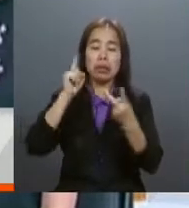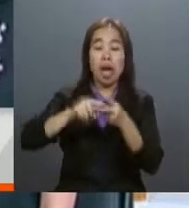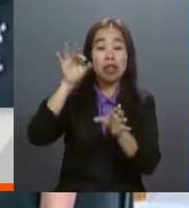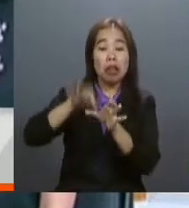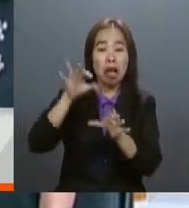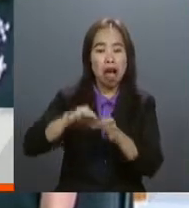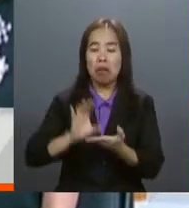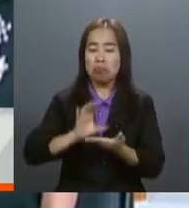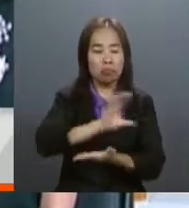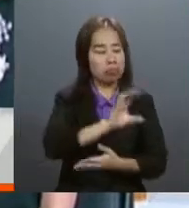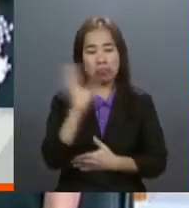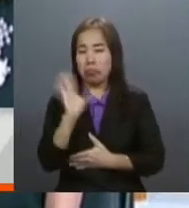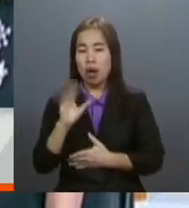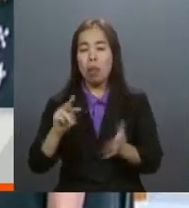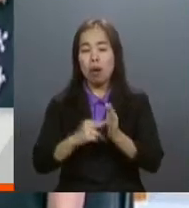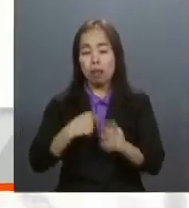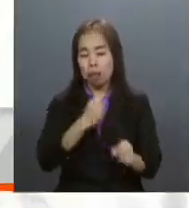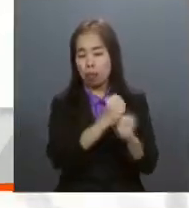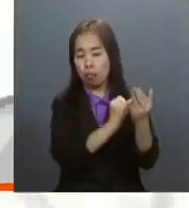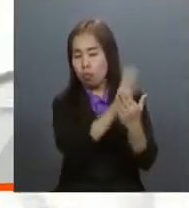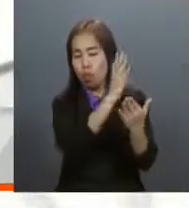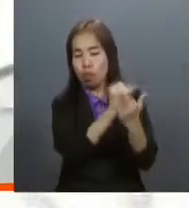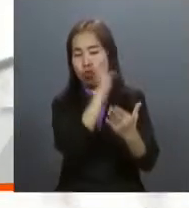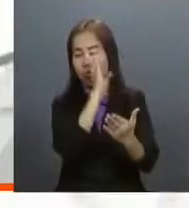ารเหตุผลก็คือเพื่อความถูกต้อง